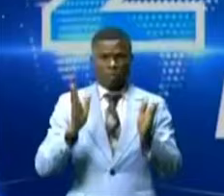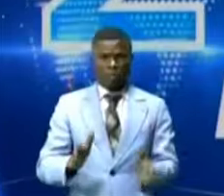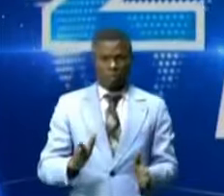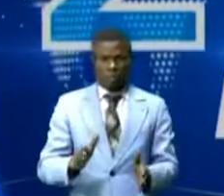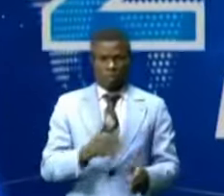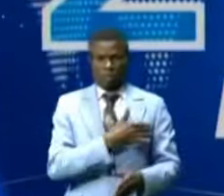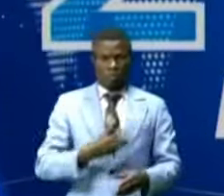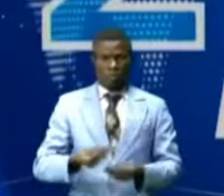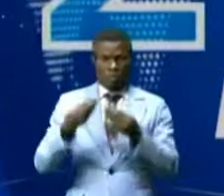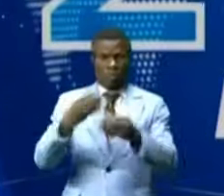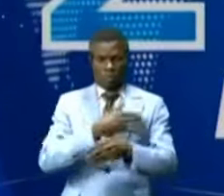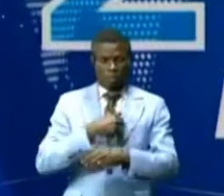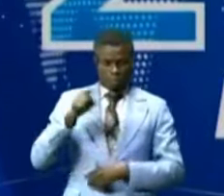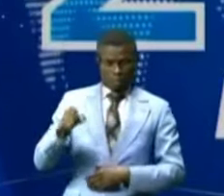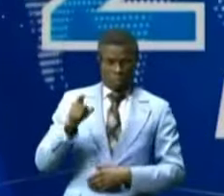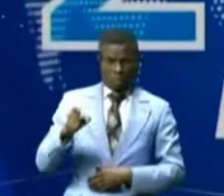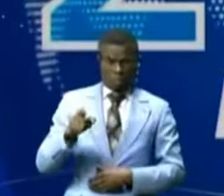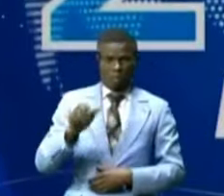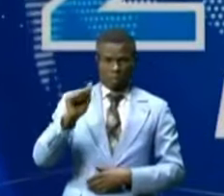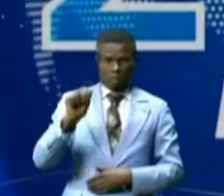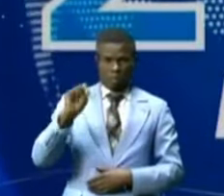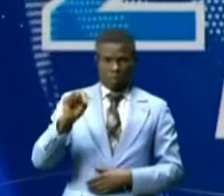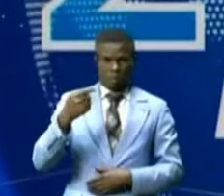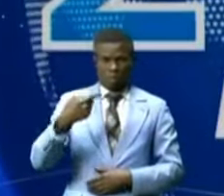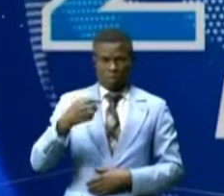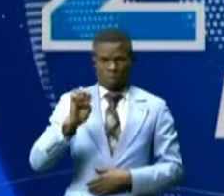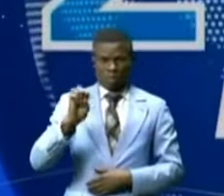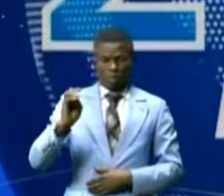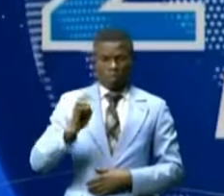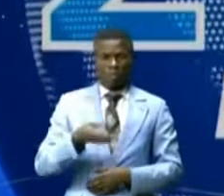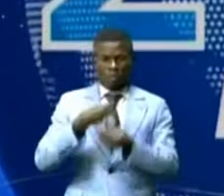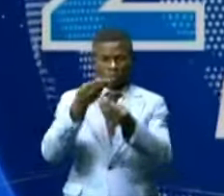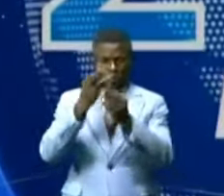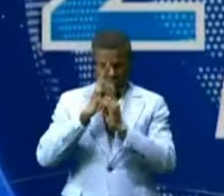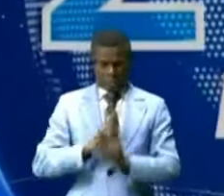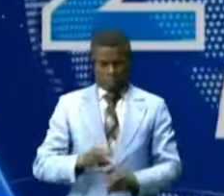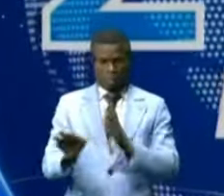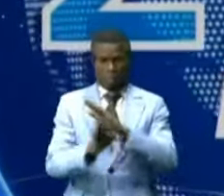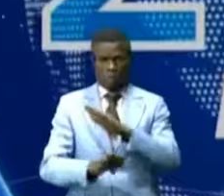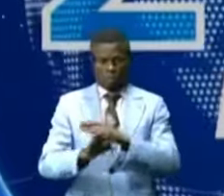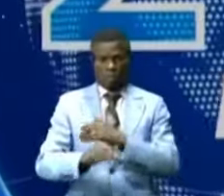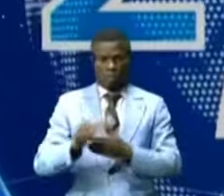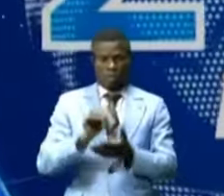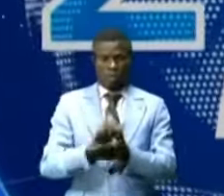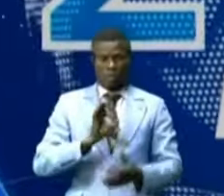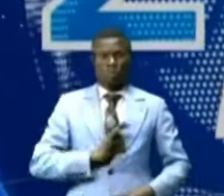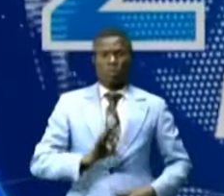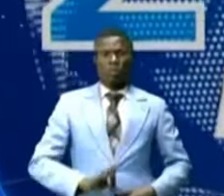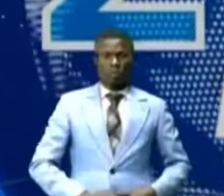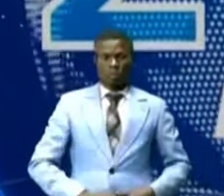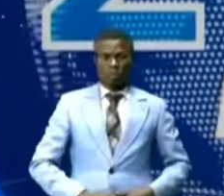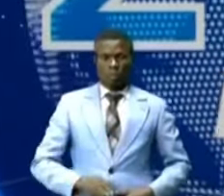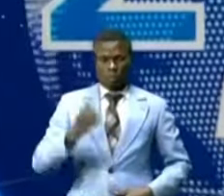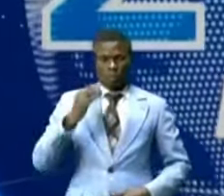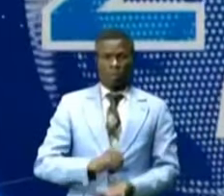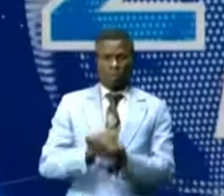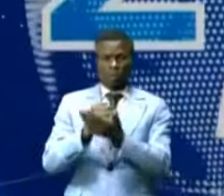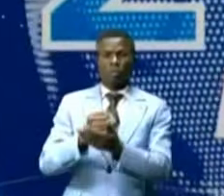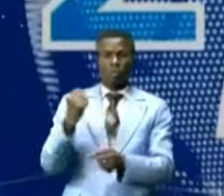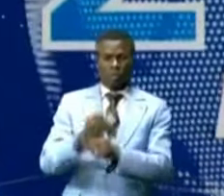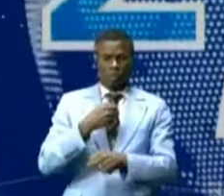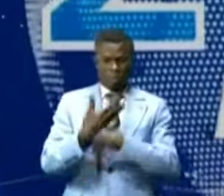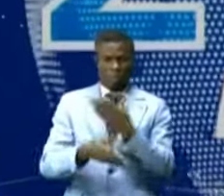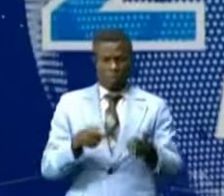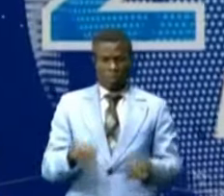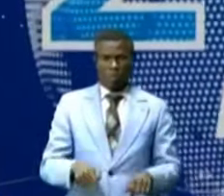été baptisé sous son nom. Cette femme a été honorée par la fondation de la première dame Denise Nyakoro Tshisekedi pour le travail qu'il